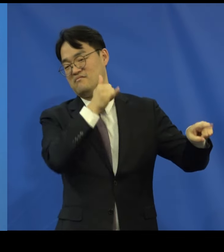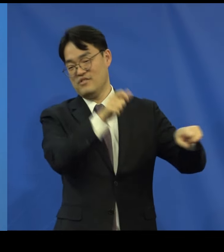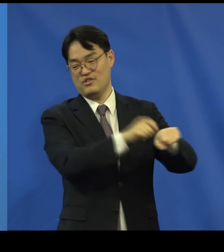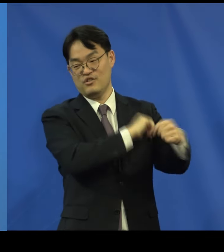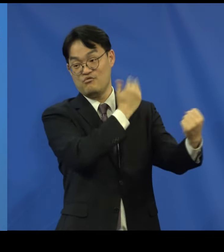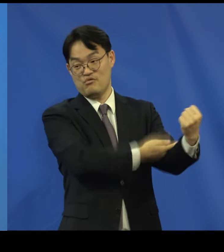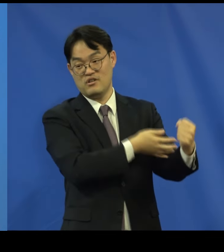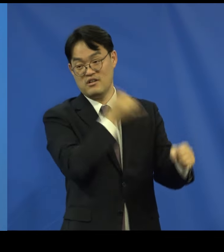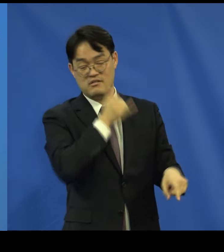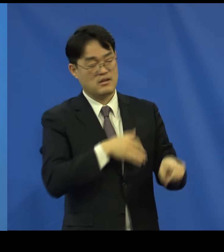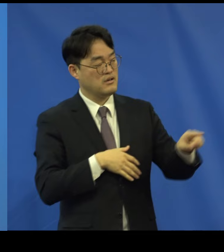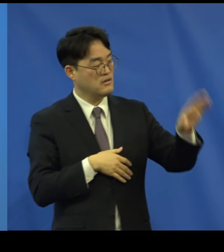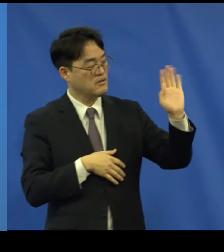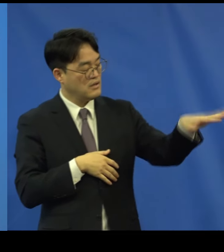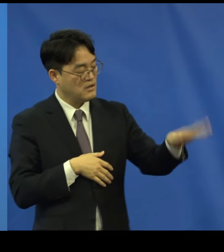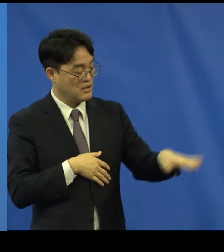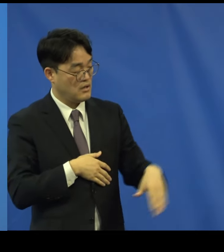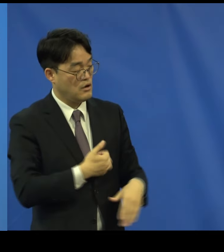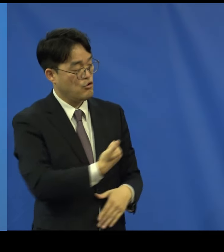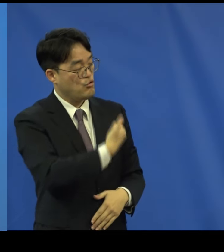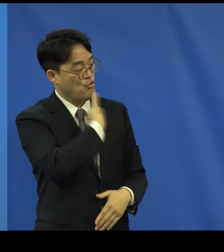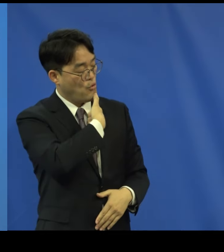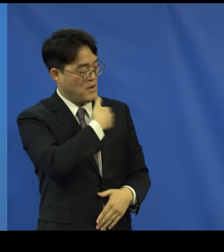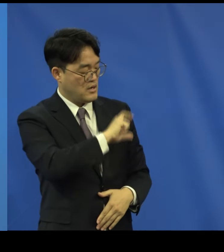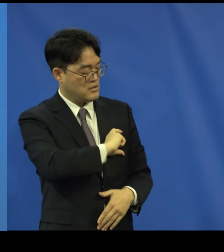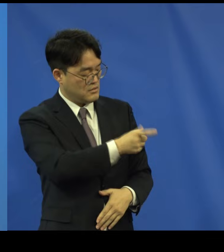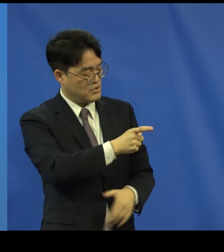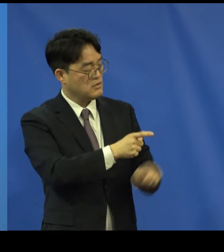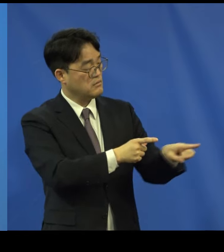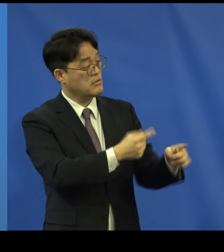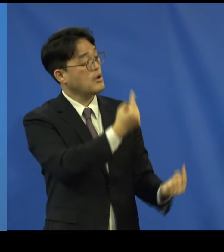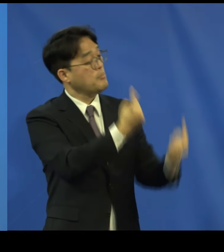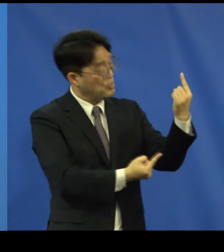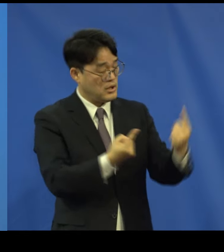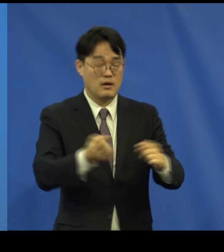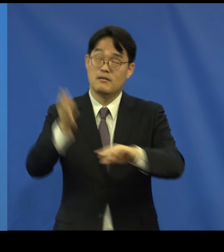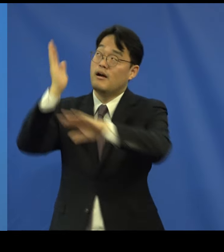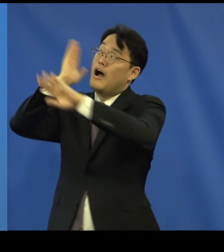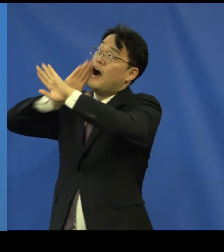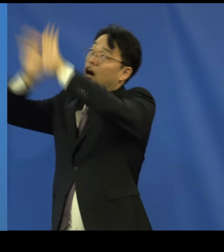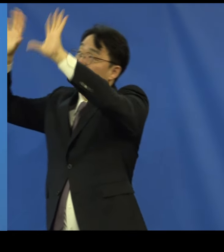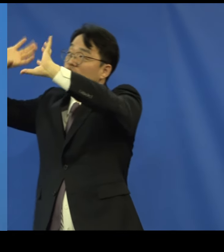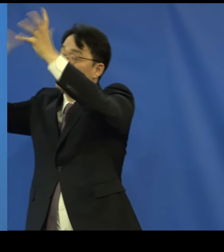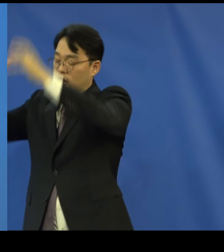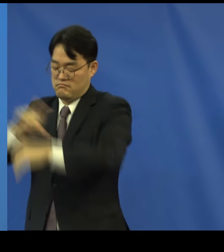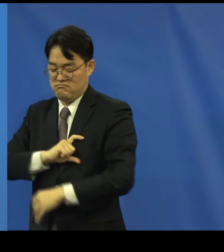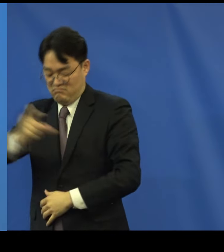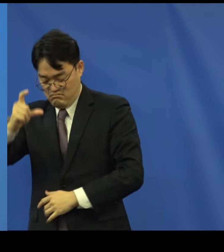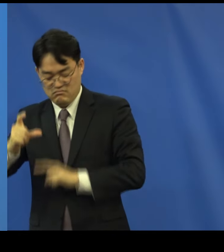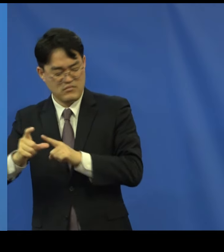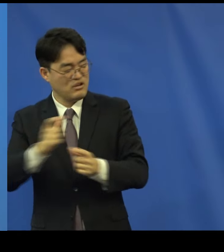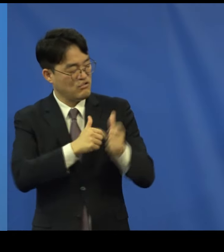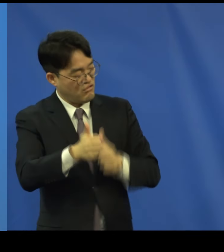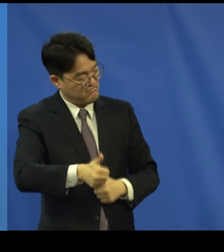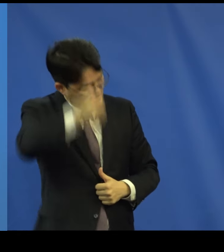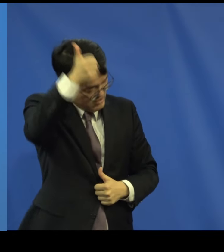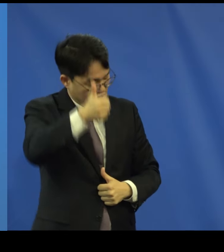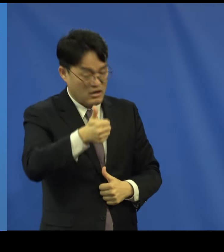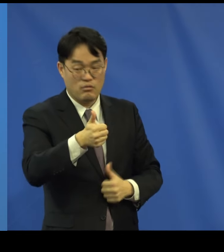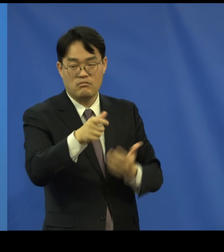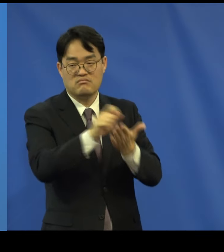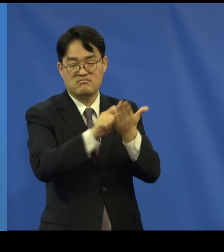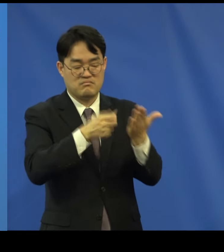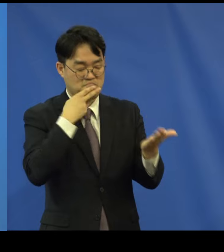바울은 회심 이후에 로마의 시민권을 자랑하지 않아서 그는 하늘의 시민권을 자랑하고 있습니다. 주님이 우리를